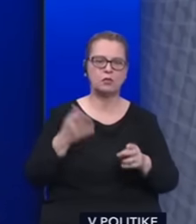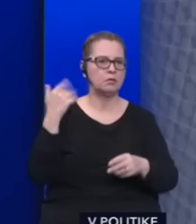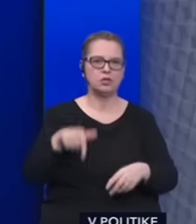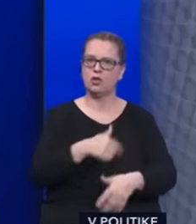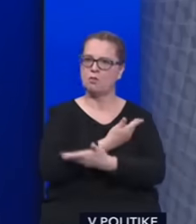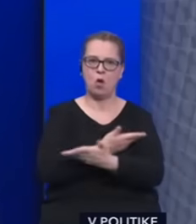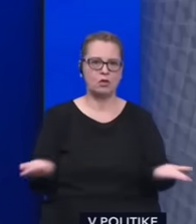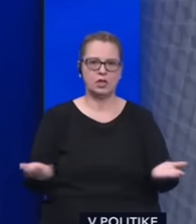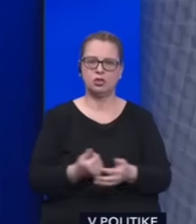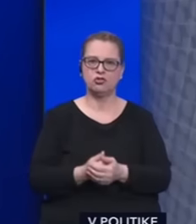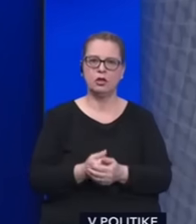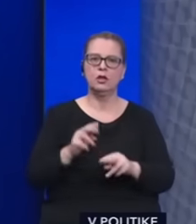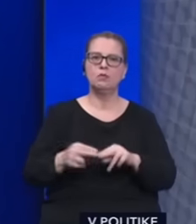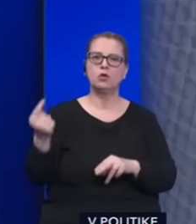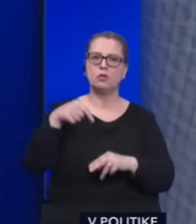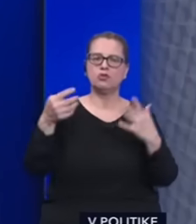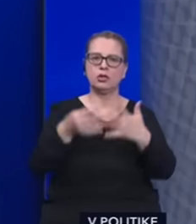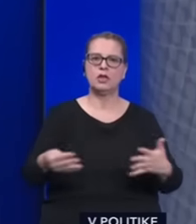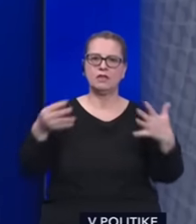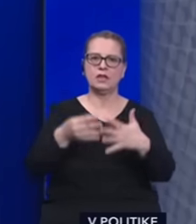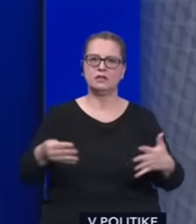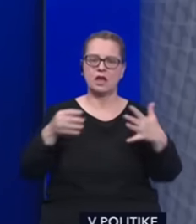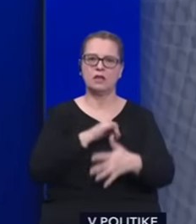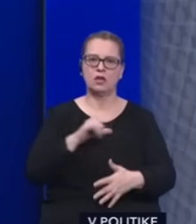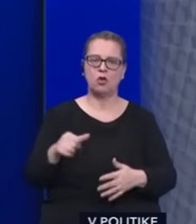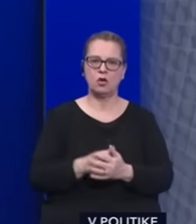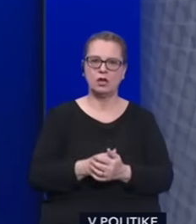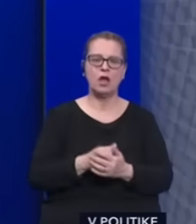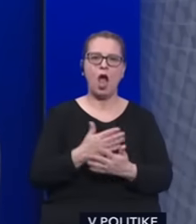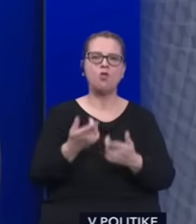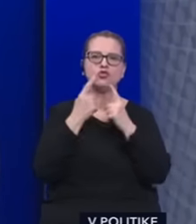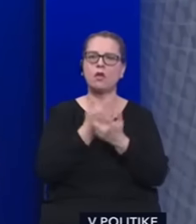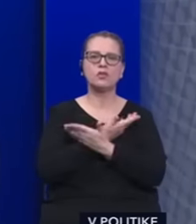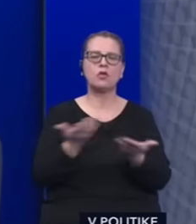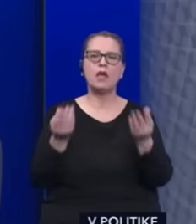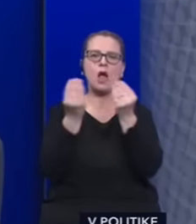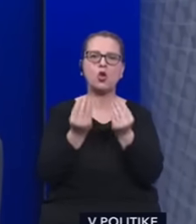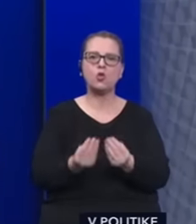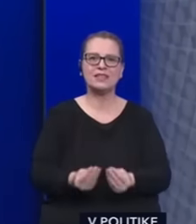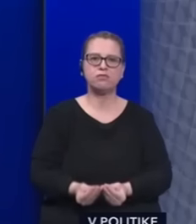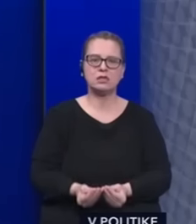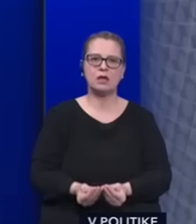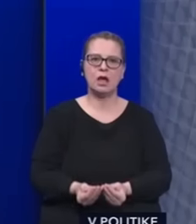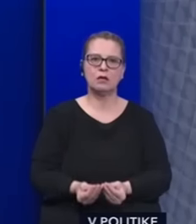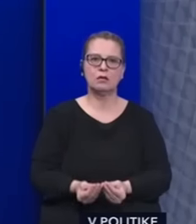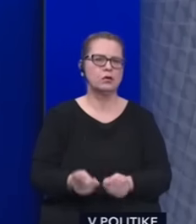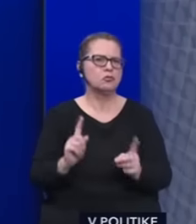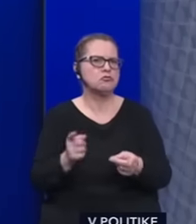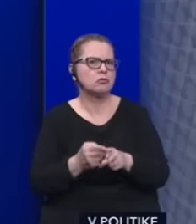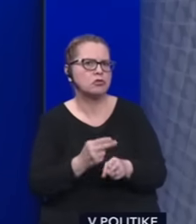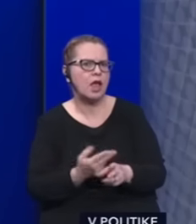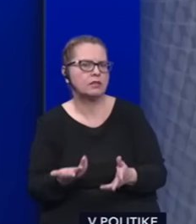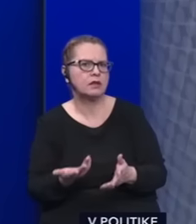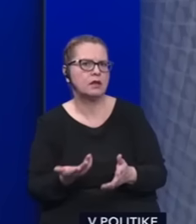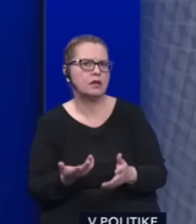nič. Prišli 90. roky a odvtedy chýba Slovensku koncepcia. Čo bude štátne? Energetika, necháme